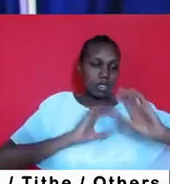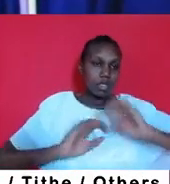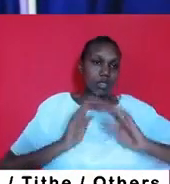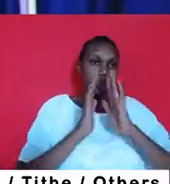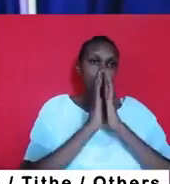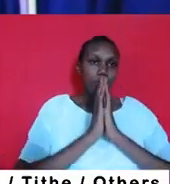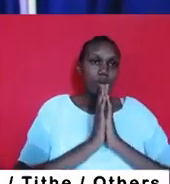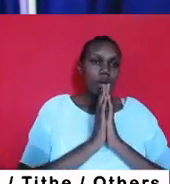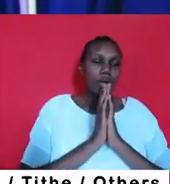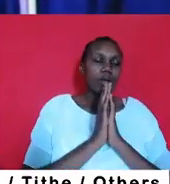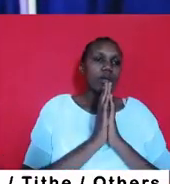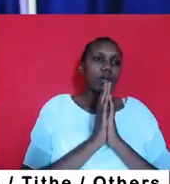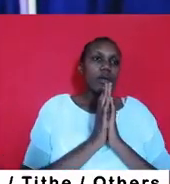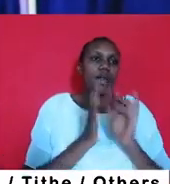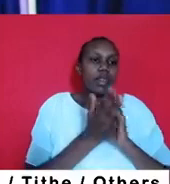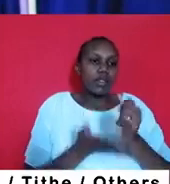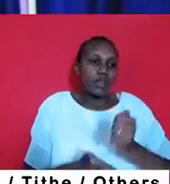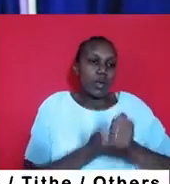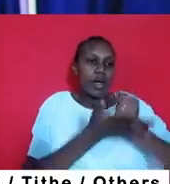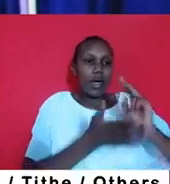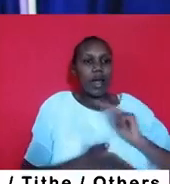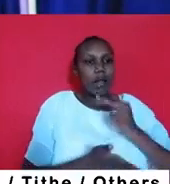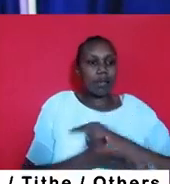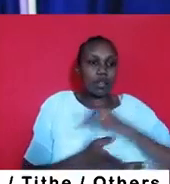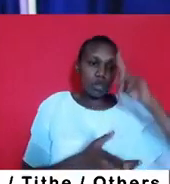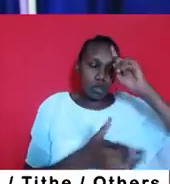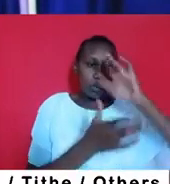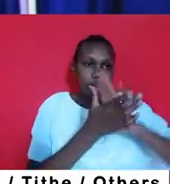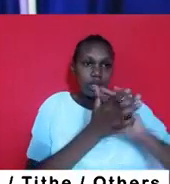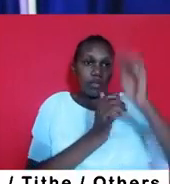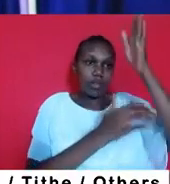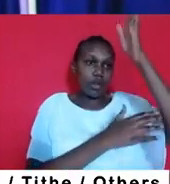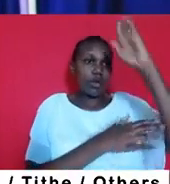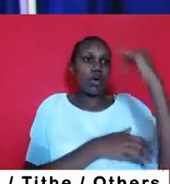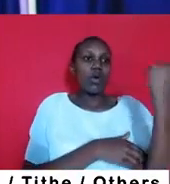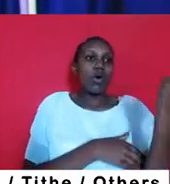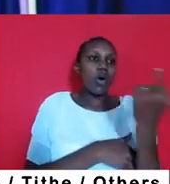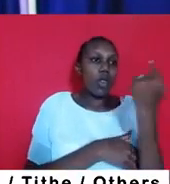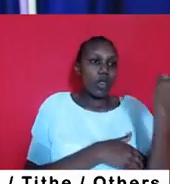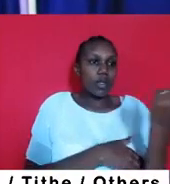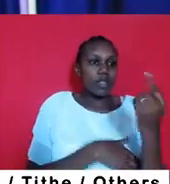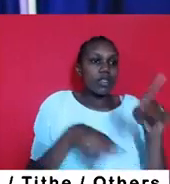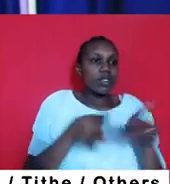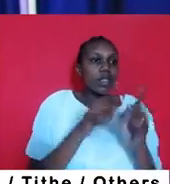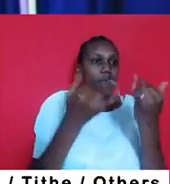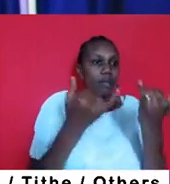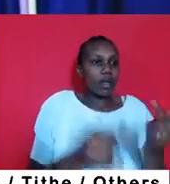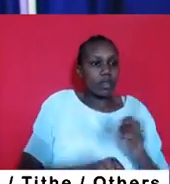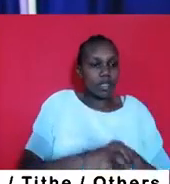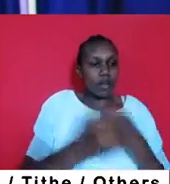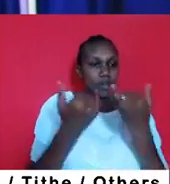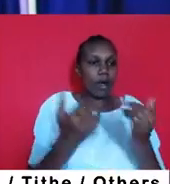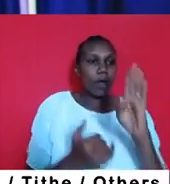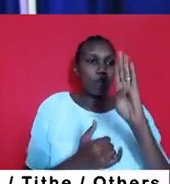tunakusihi, utusaidie kukuaminia wewe. Hasa katika mchakato wa